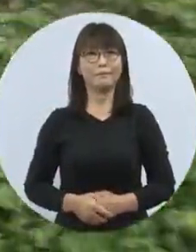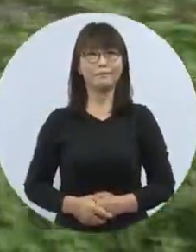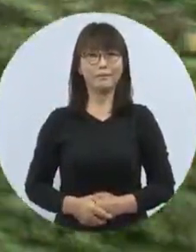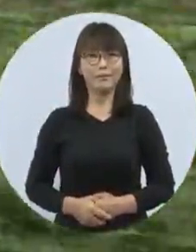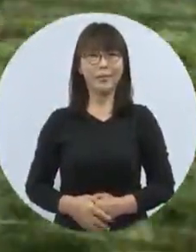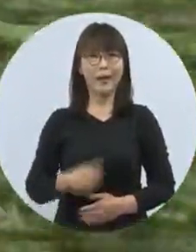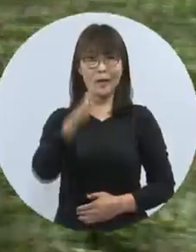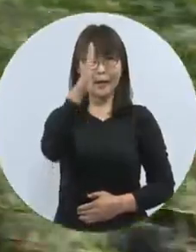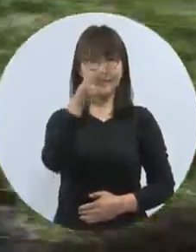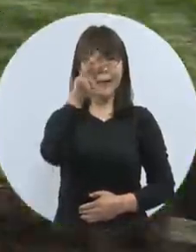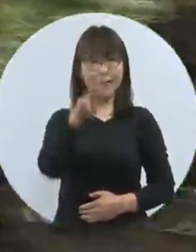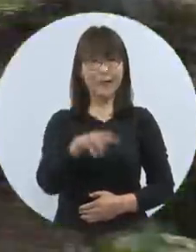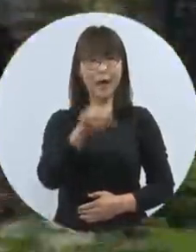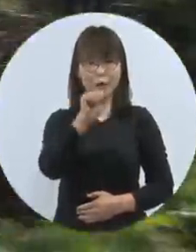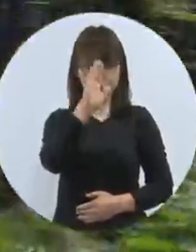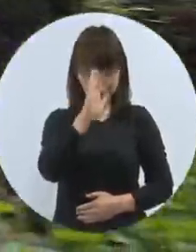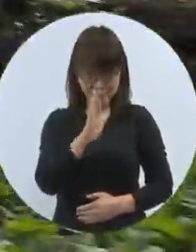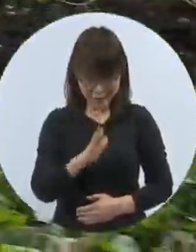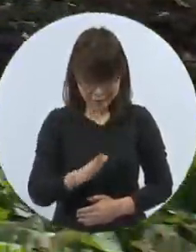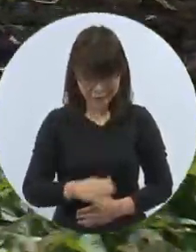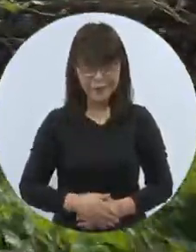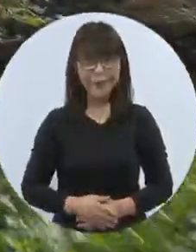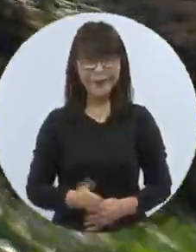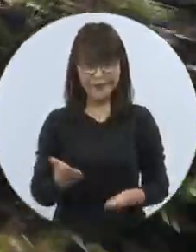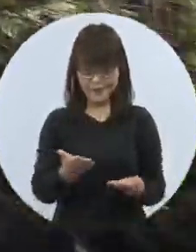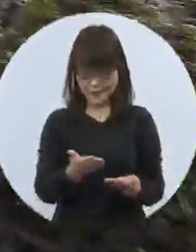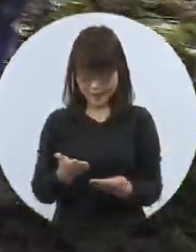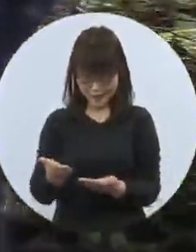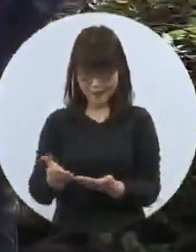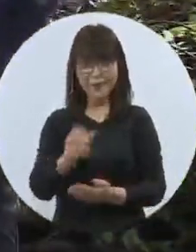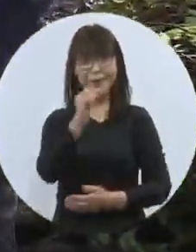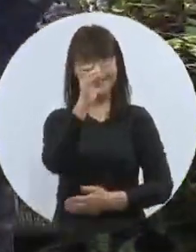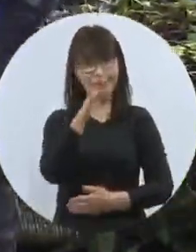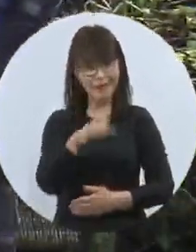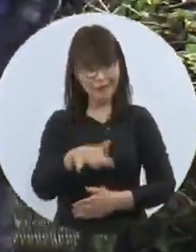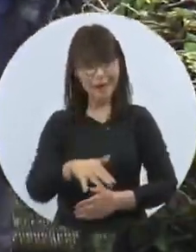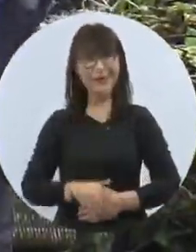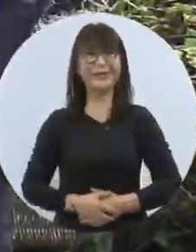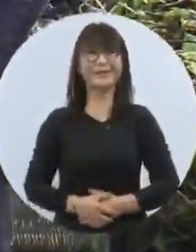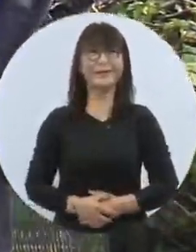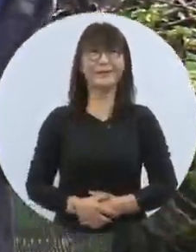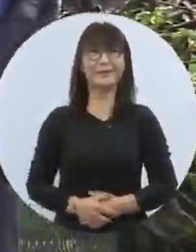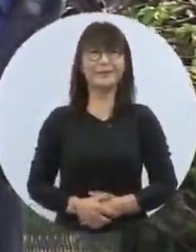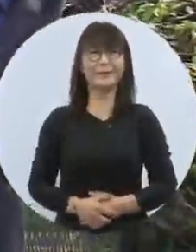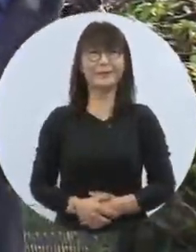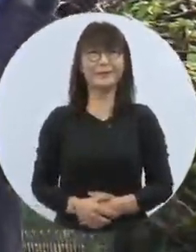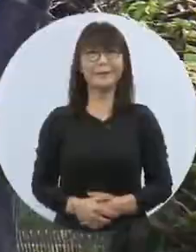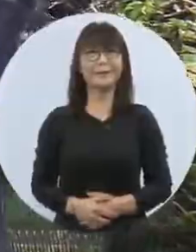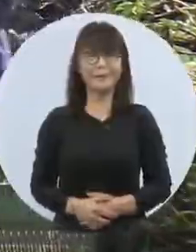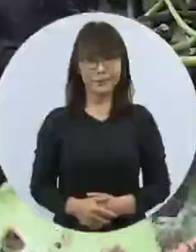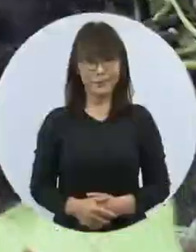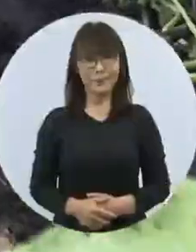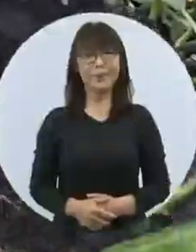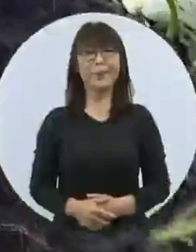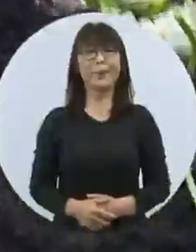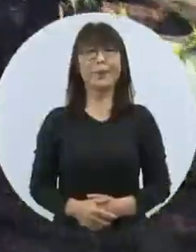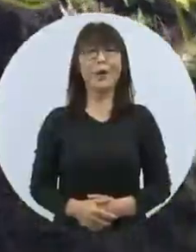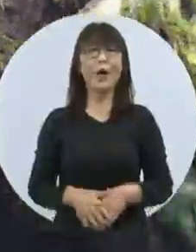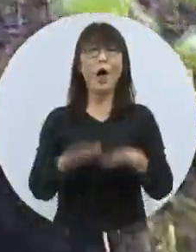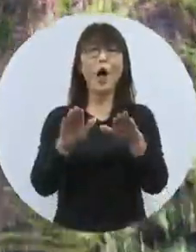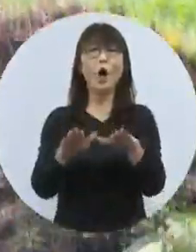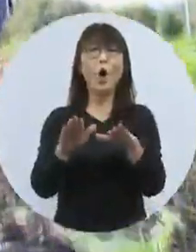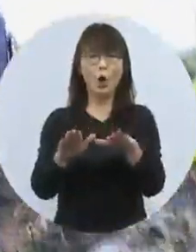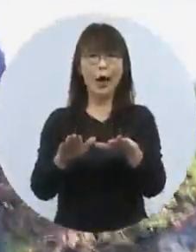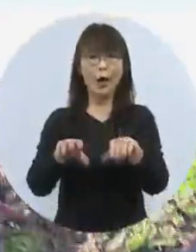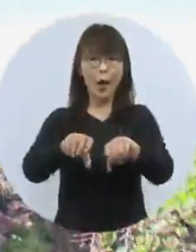市川さん、今日はよろしくお願いします。 いらっしゃいませ。よろしくお願いします。 というわけで、今回